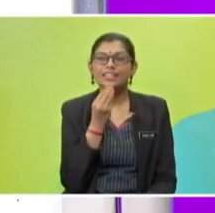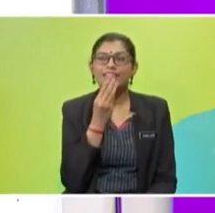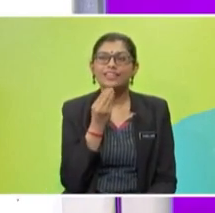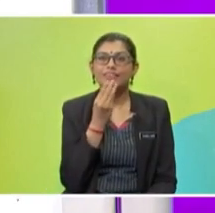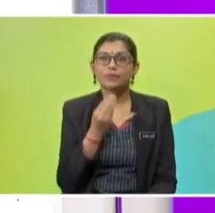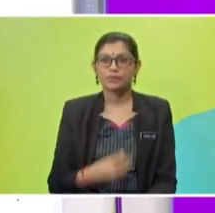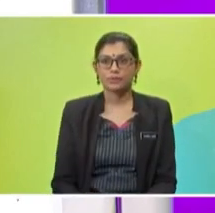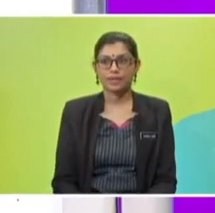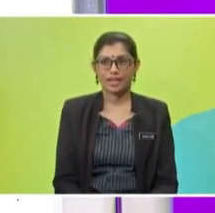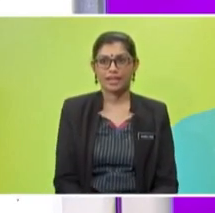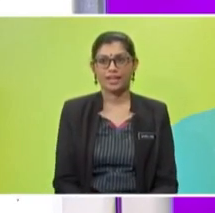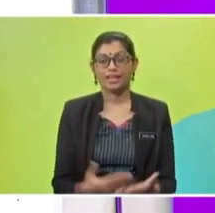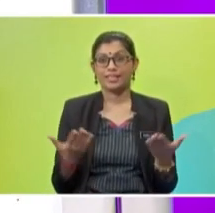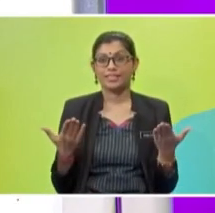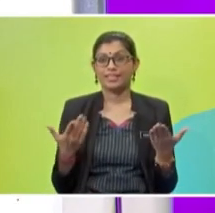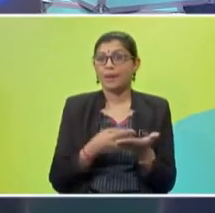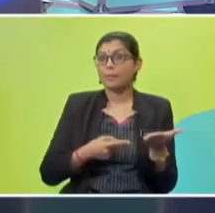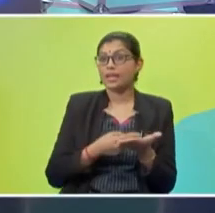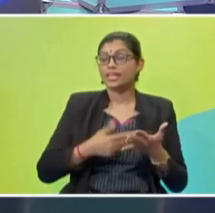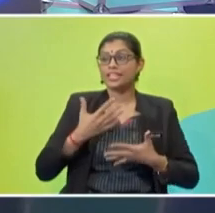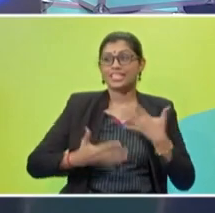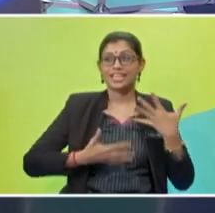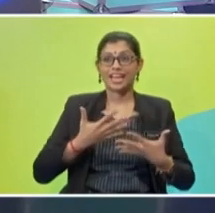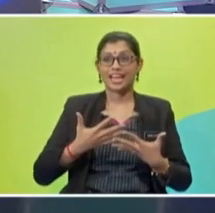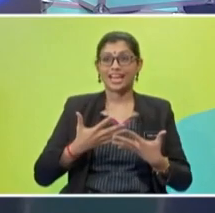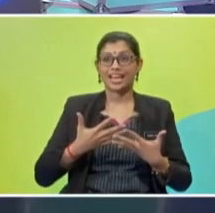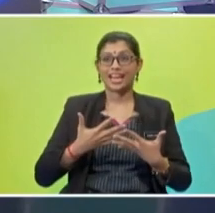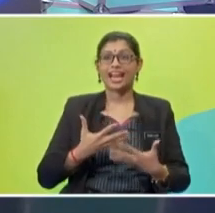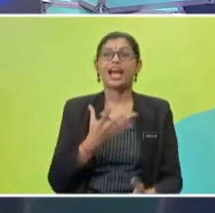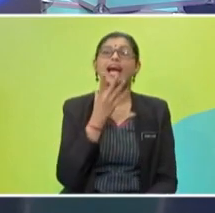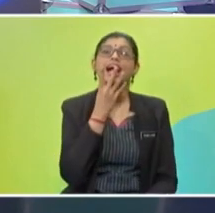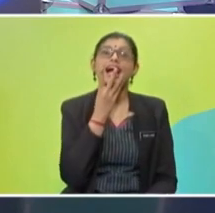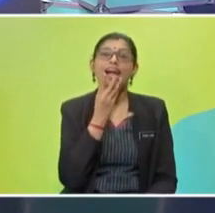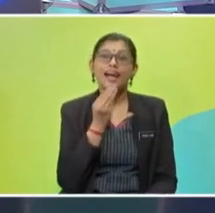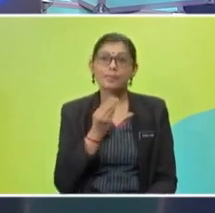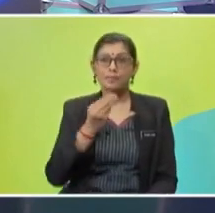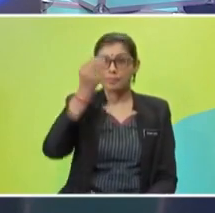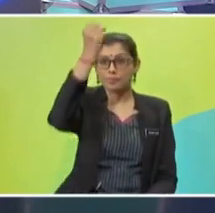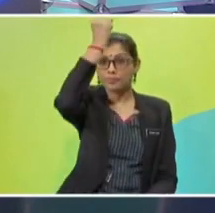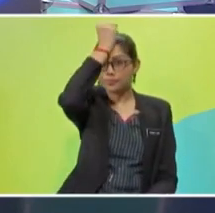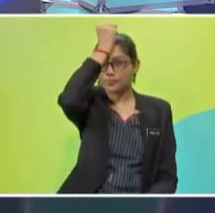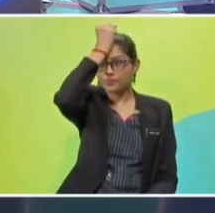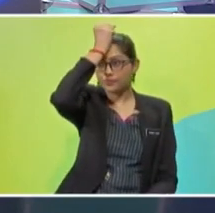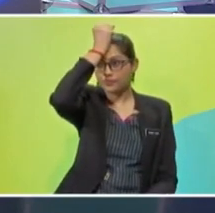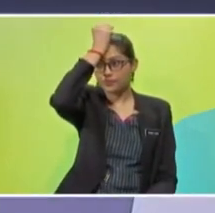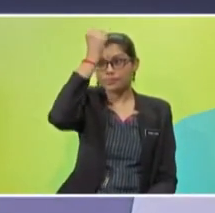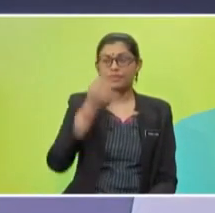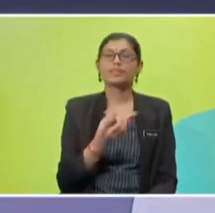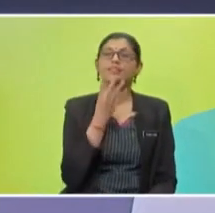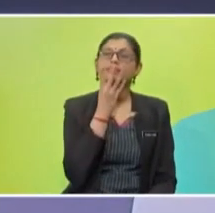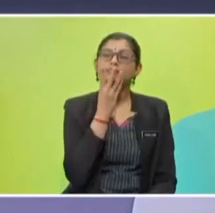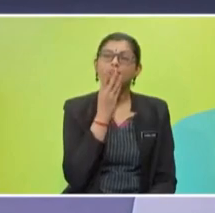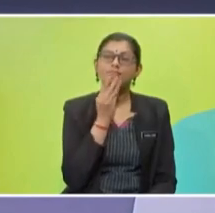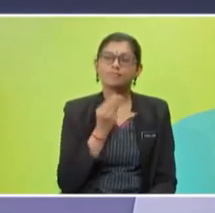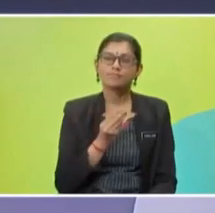menjadi sedih mungkin kambing Utari tadi sepanjang penuh